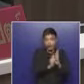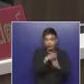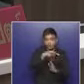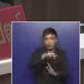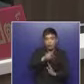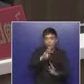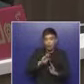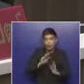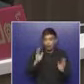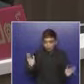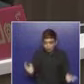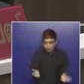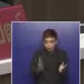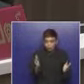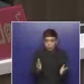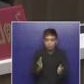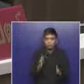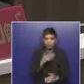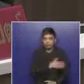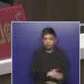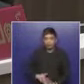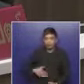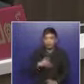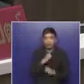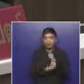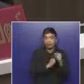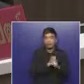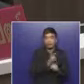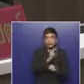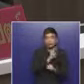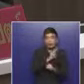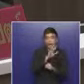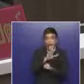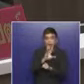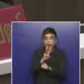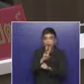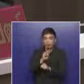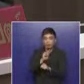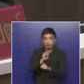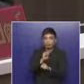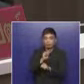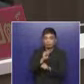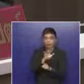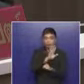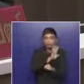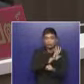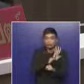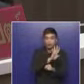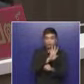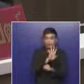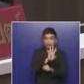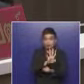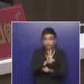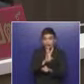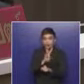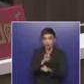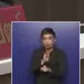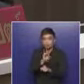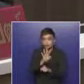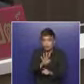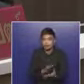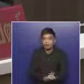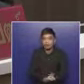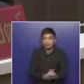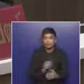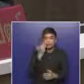สร้างเสริมสุขภาพปีพุทธศักราช2544สมัยที่ท่านประธานสภาผู้แทนราษฎรท่านประธานรั